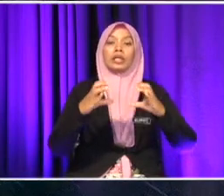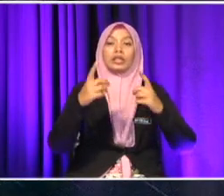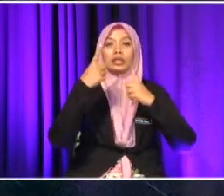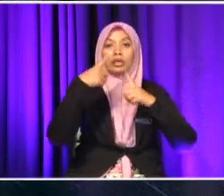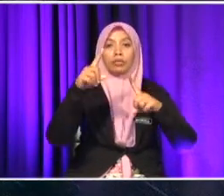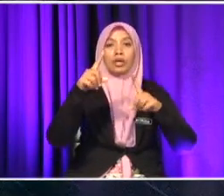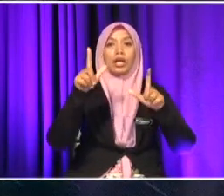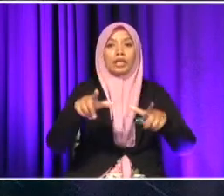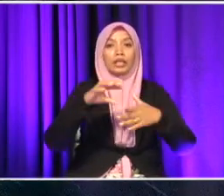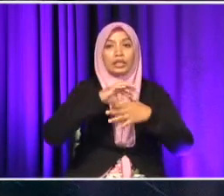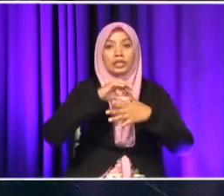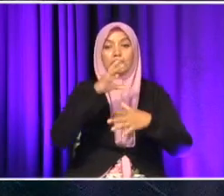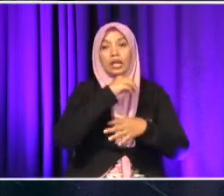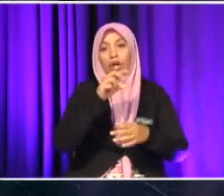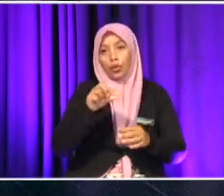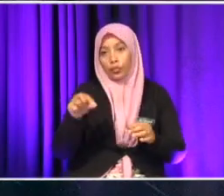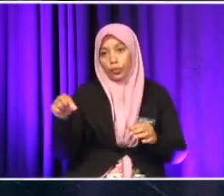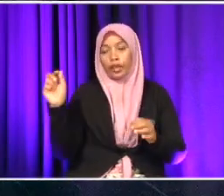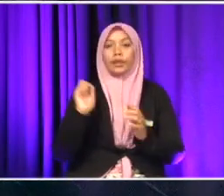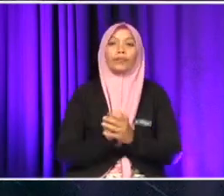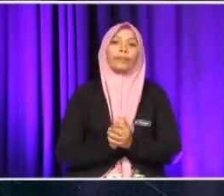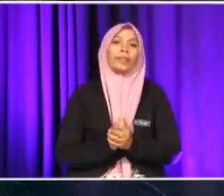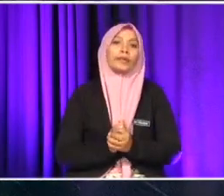isi dan juga uraian Ya betul